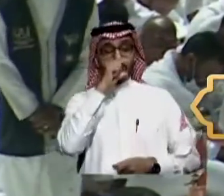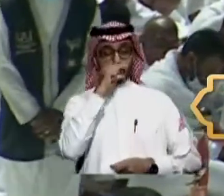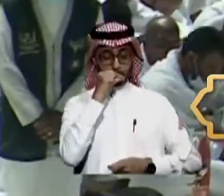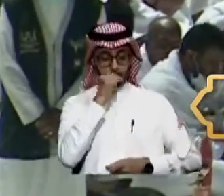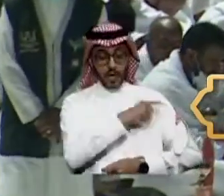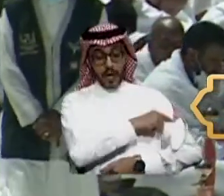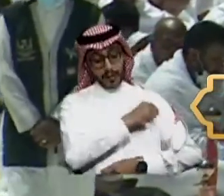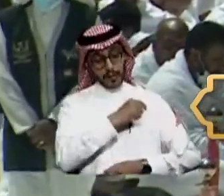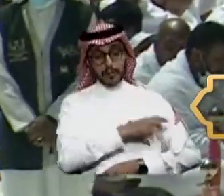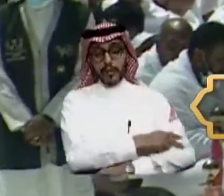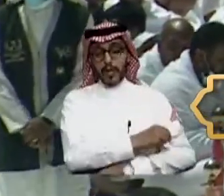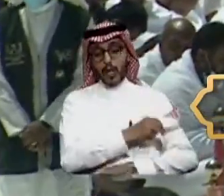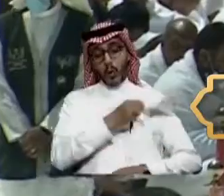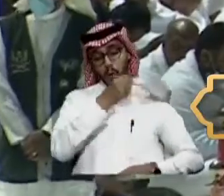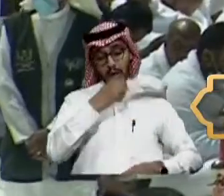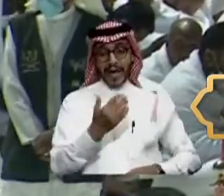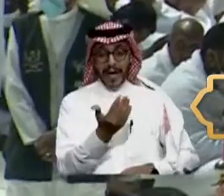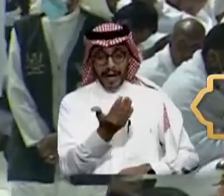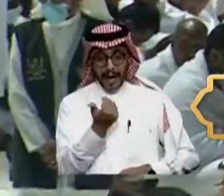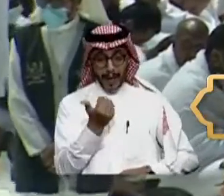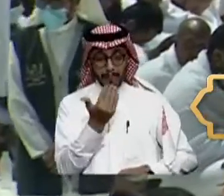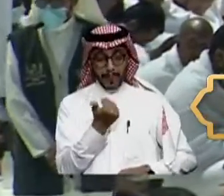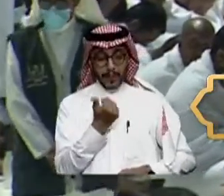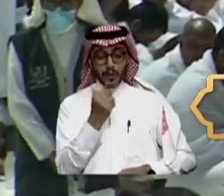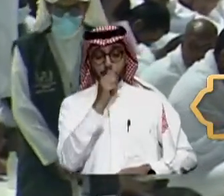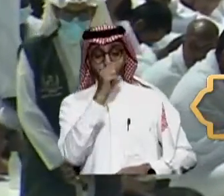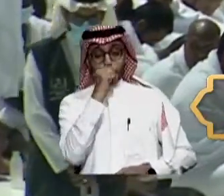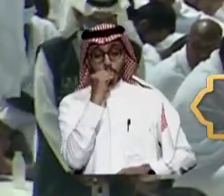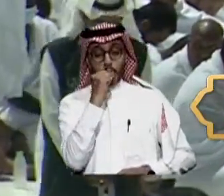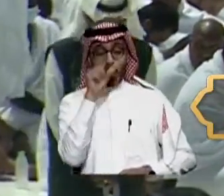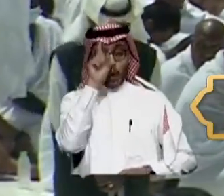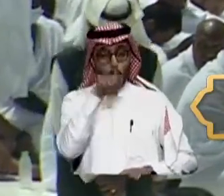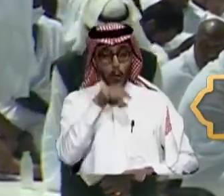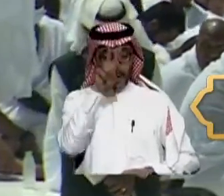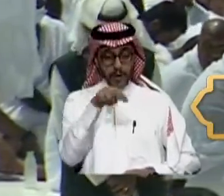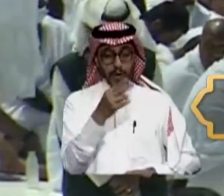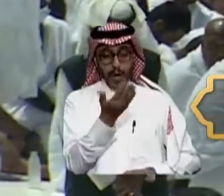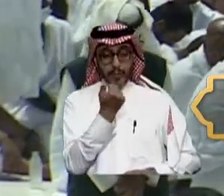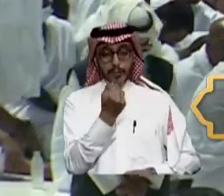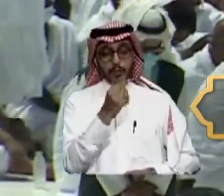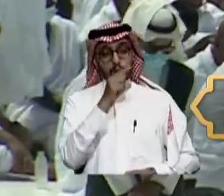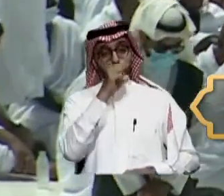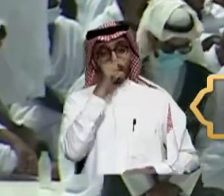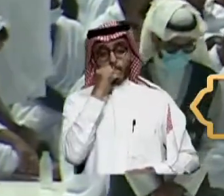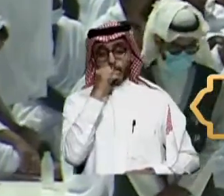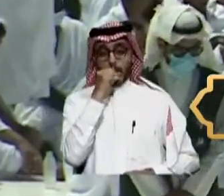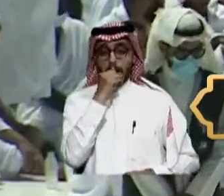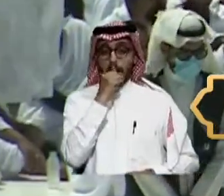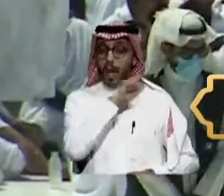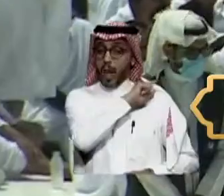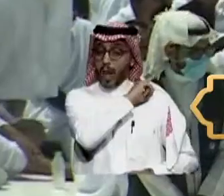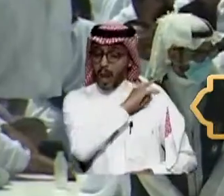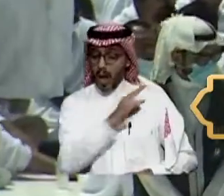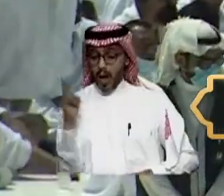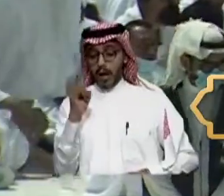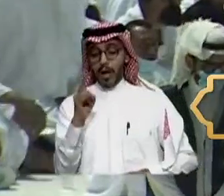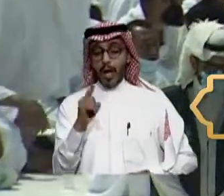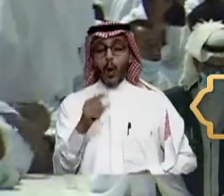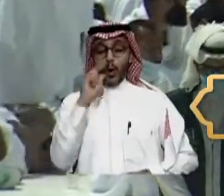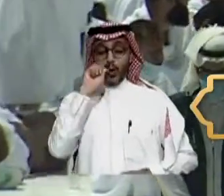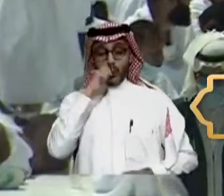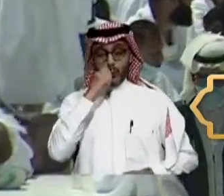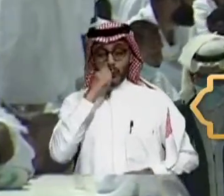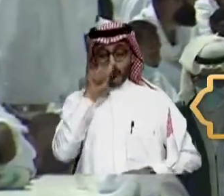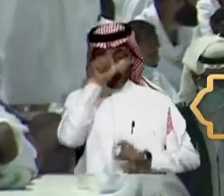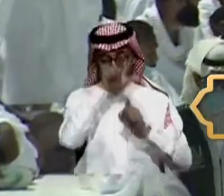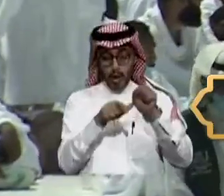ينهى عن تقدم رمضان بصيام يوم او يومين الا رجلا كان له صوم